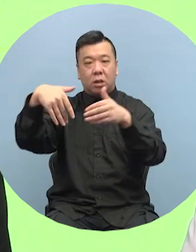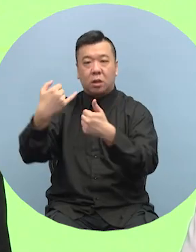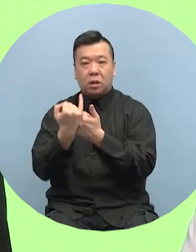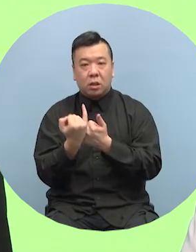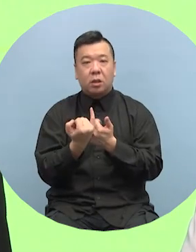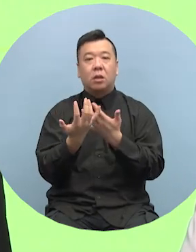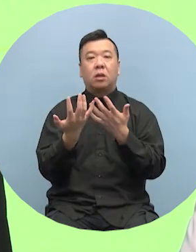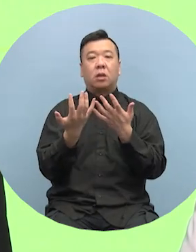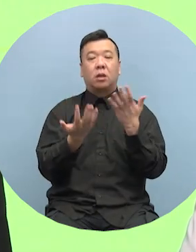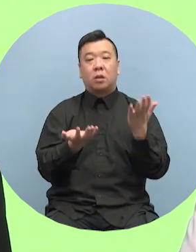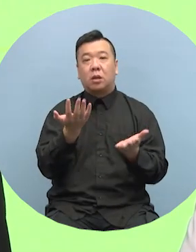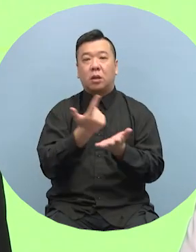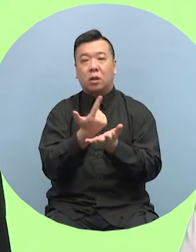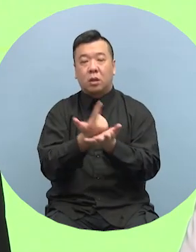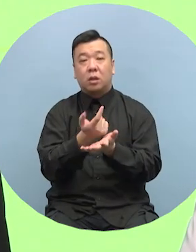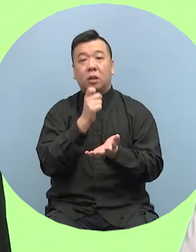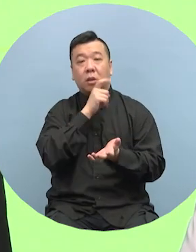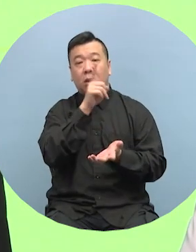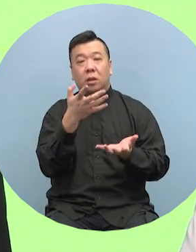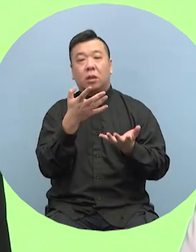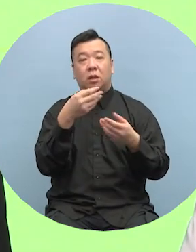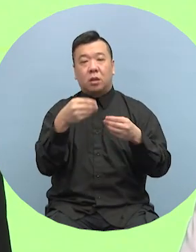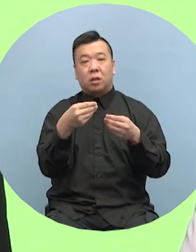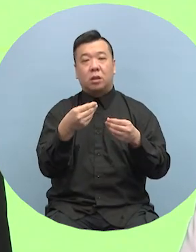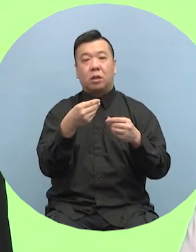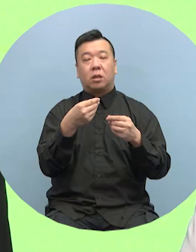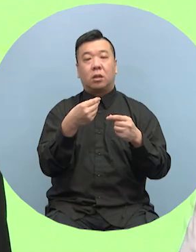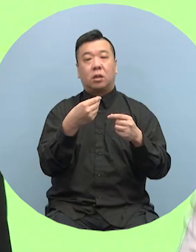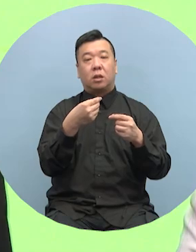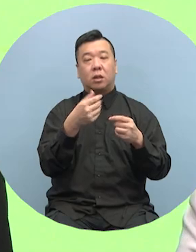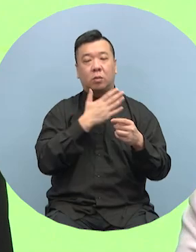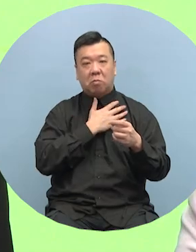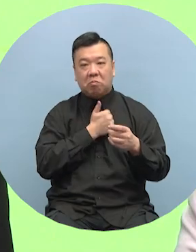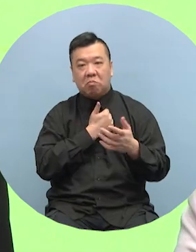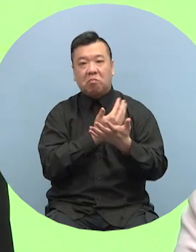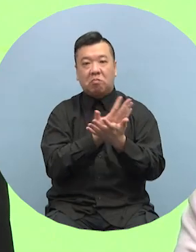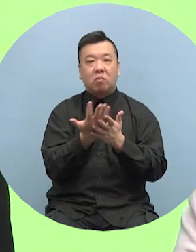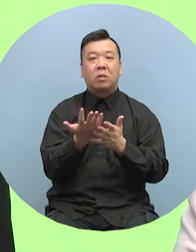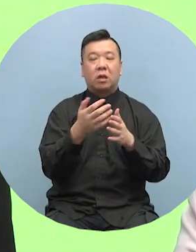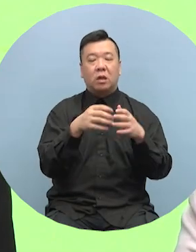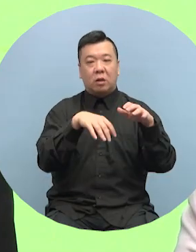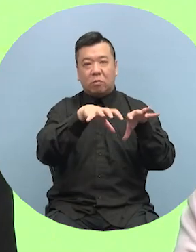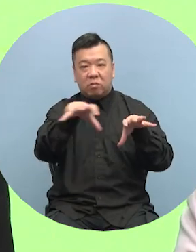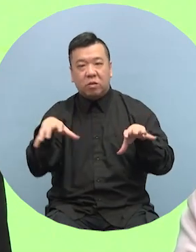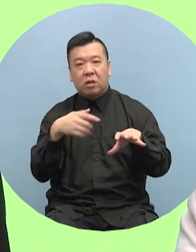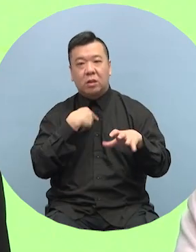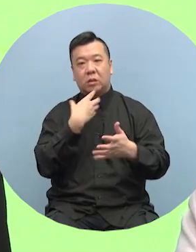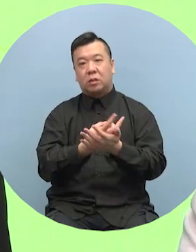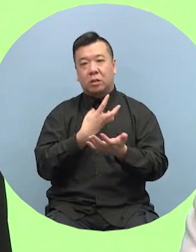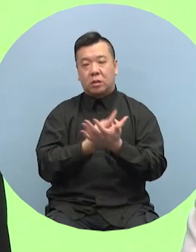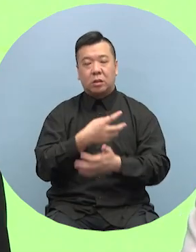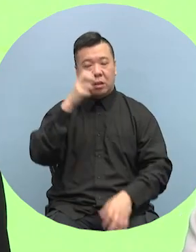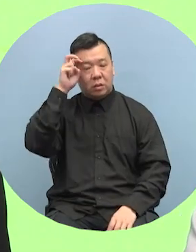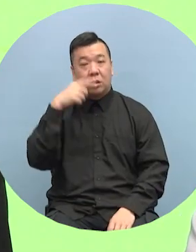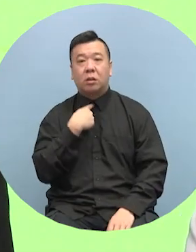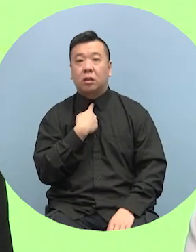方面，甚至更加緊要啦，喺個教學嘅設備，咁我哋都要喺呢方面咧，係要有好小心嘅一個